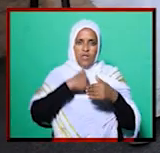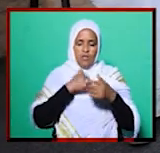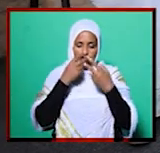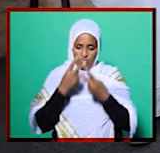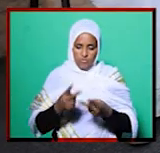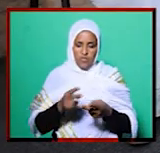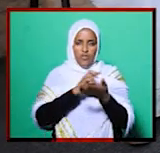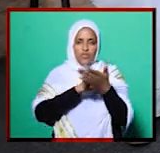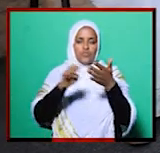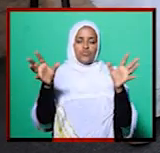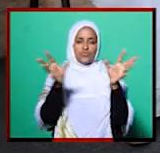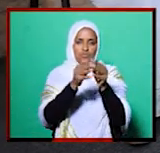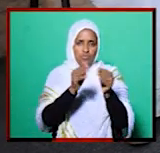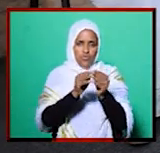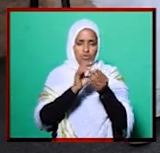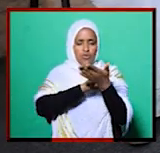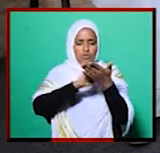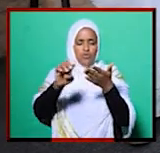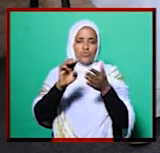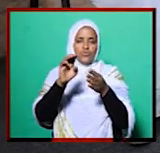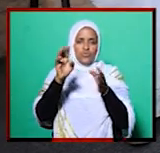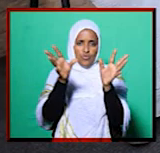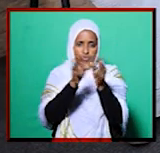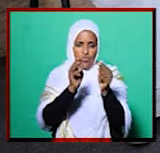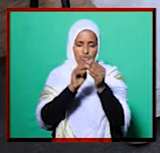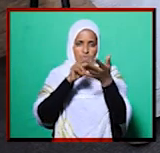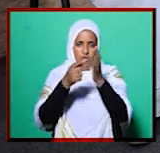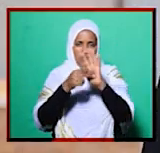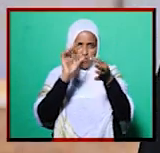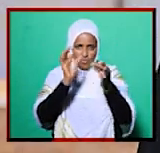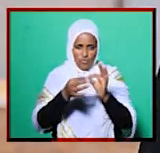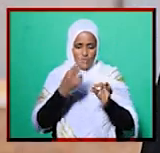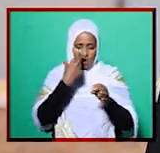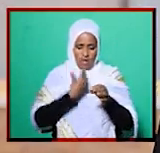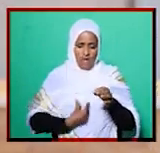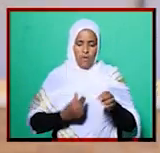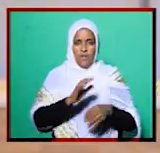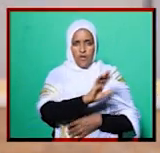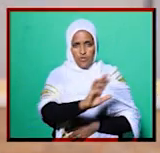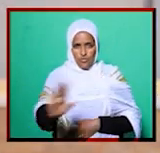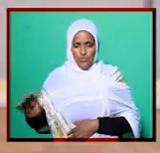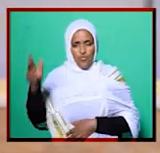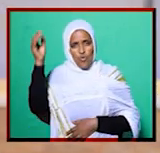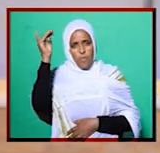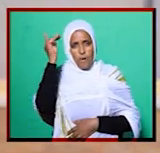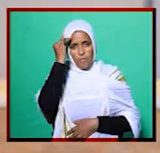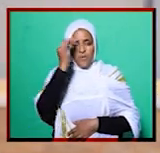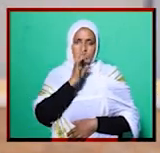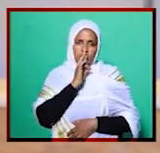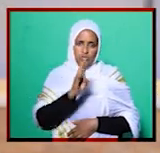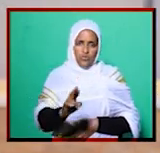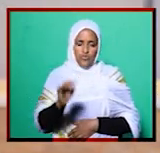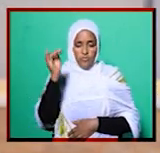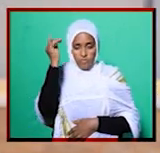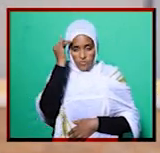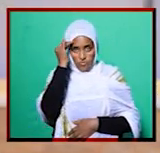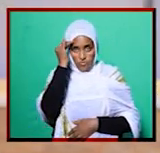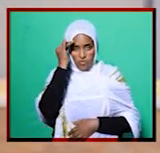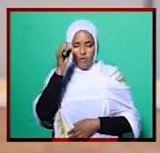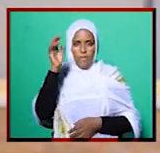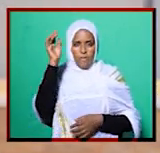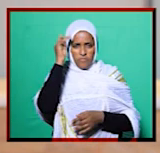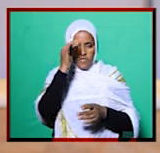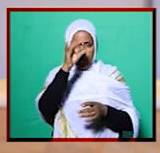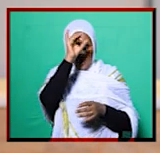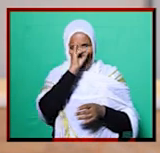ከላይ ያለው እንደምታይ ቅዱስ ሲኖዶስ ነው። ቅዱስ ሲኖዶስ ማለት አባላቶቹ ጳጳሳት ናቸው።